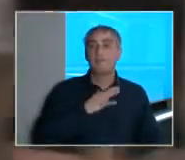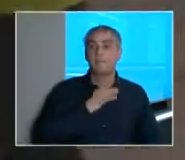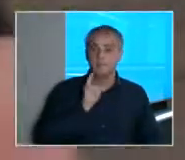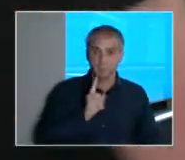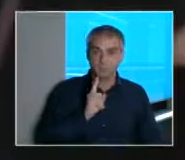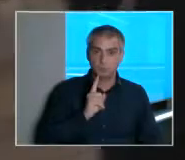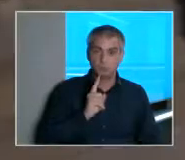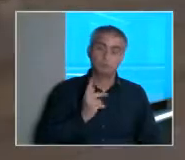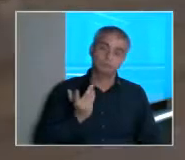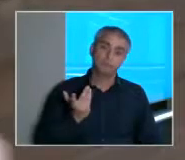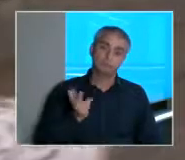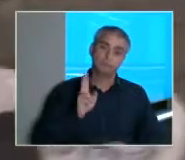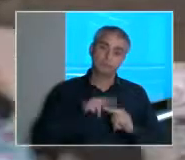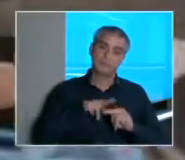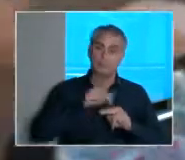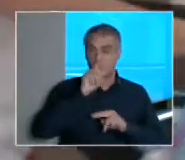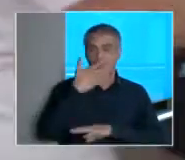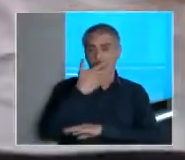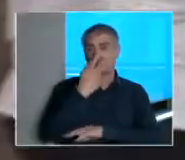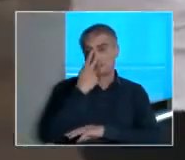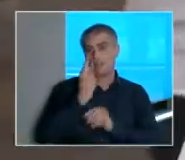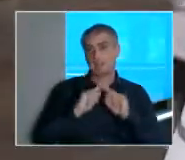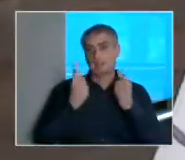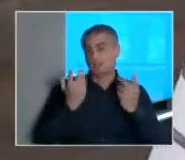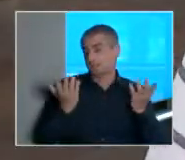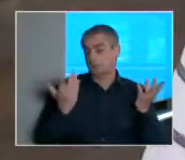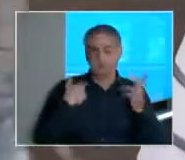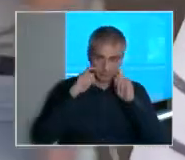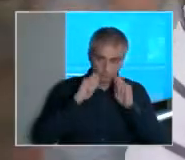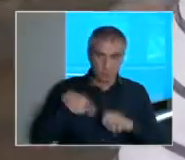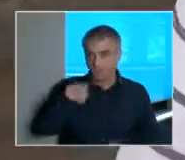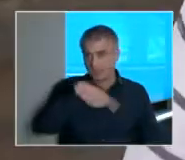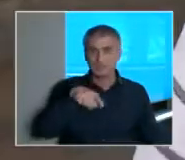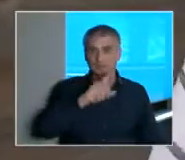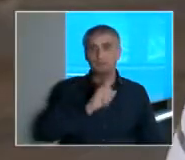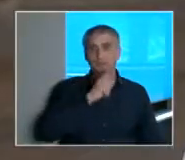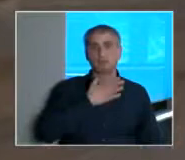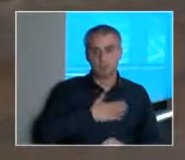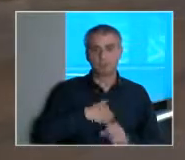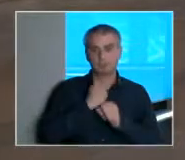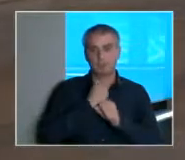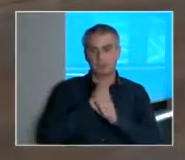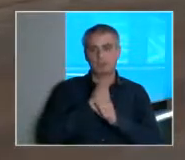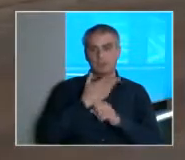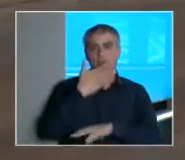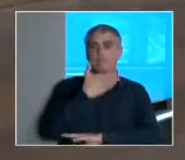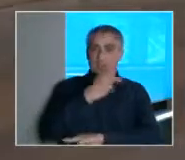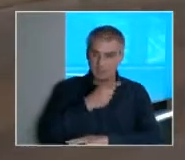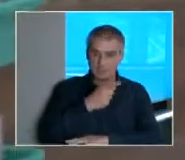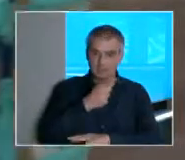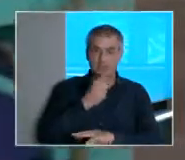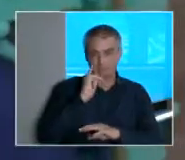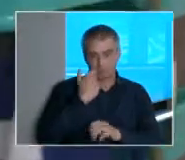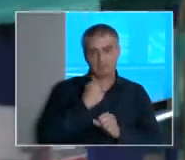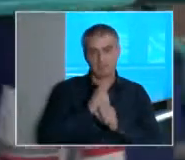והבריאותי, ואז אולי המדינה שלנו תראה אחרת. אני סומכת על אלה שהולכים ורוצים לנהל את המדינה,